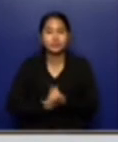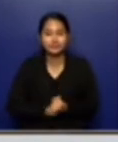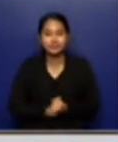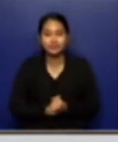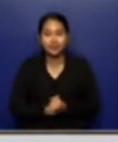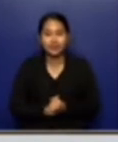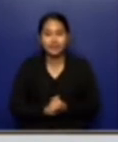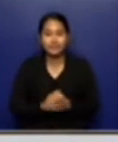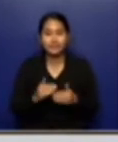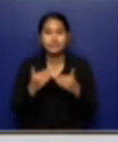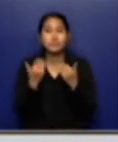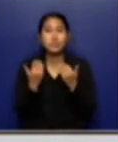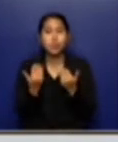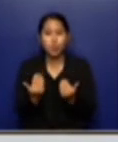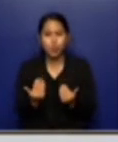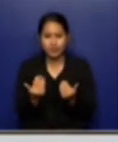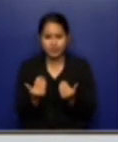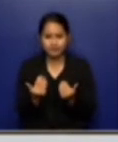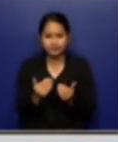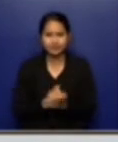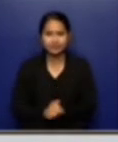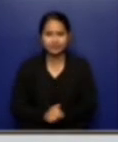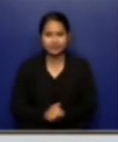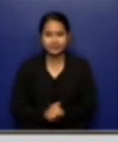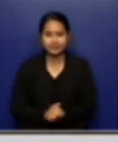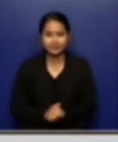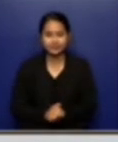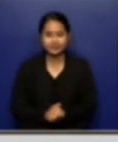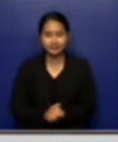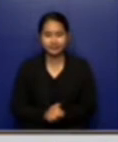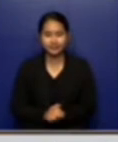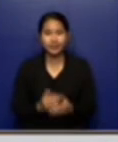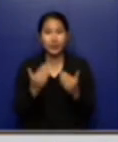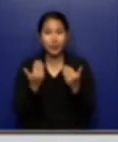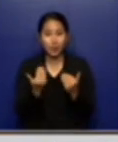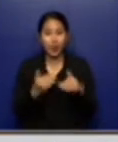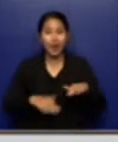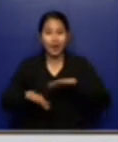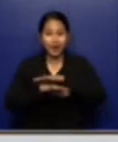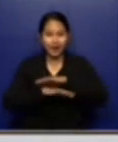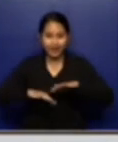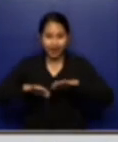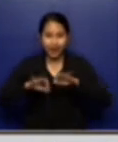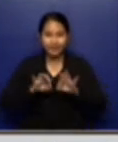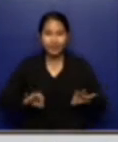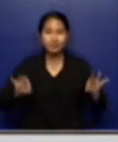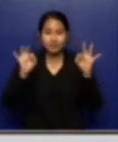ววันนี้นะท่านประธานผมมีหลักฐานสำคัญ